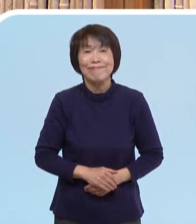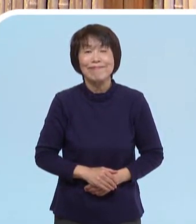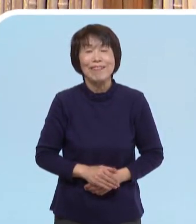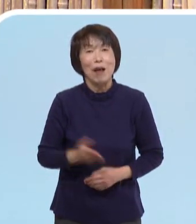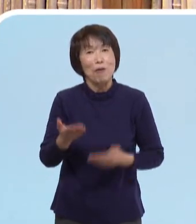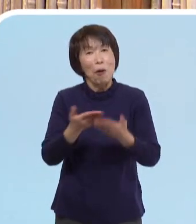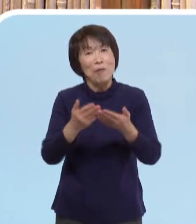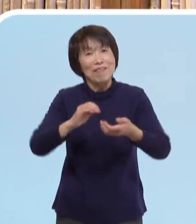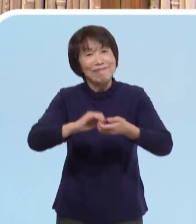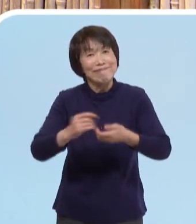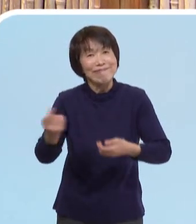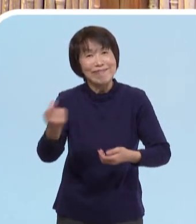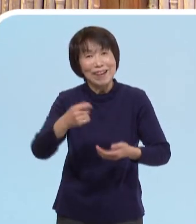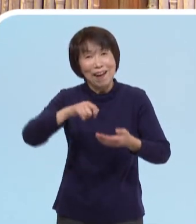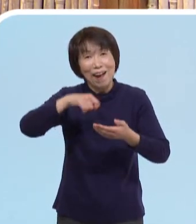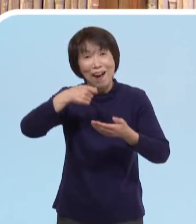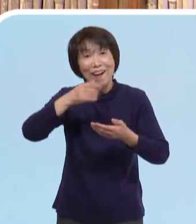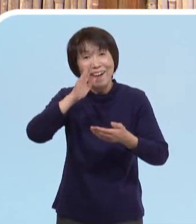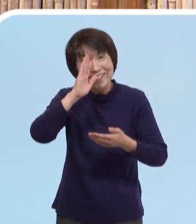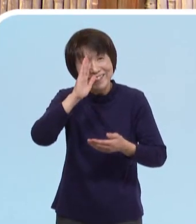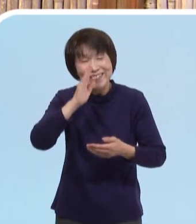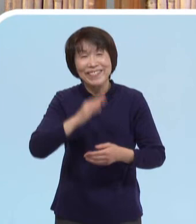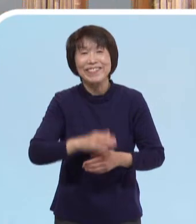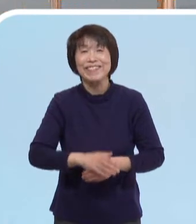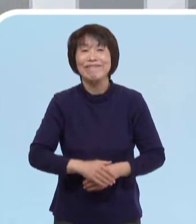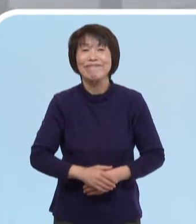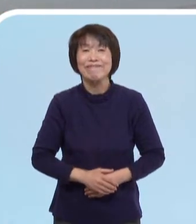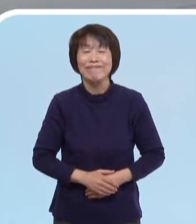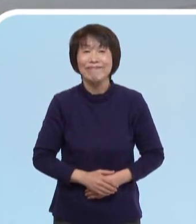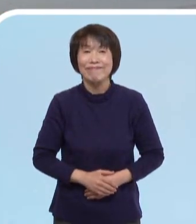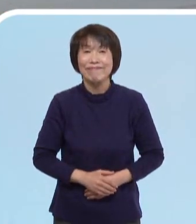ニソムリエの宿で決まり。